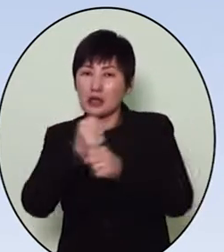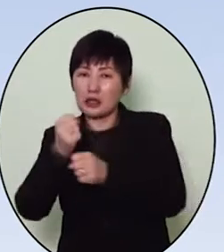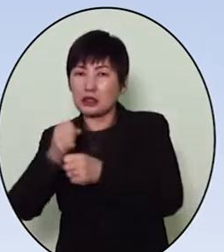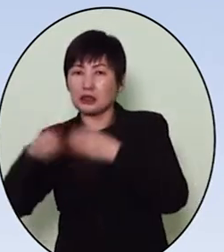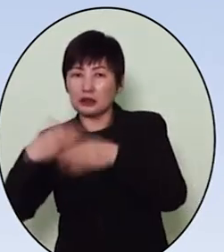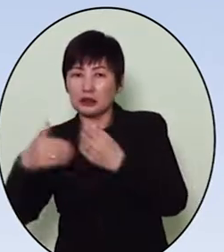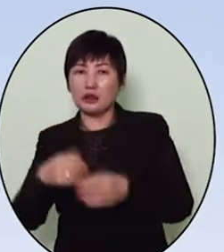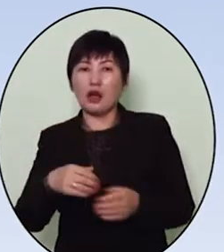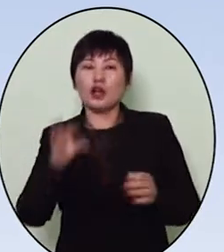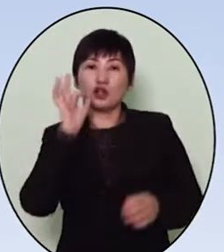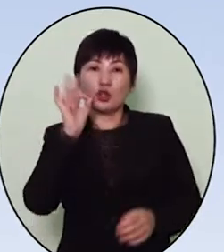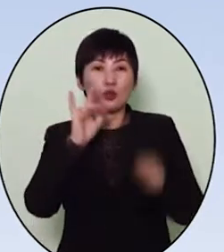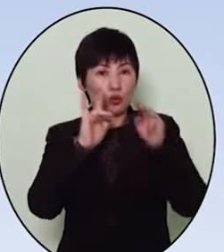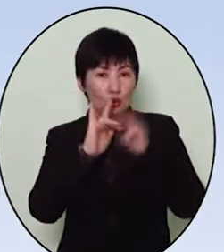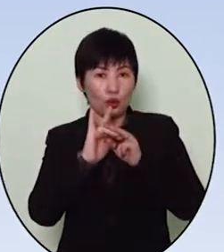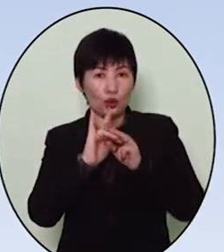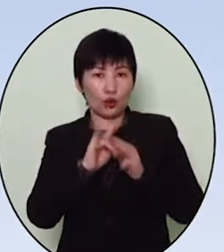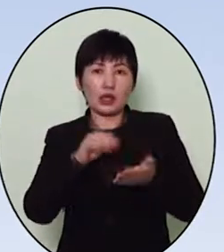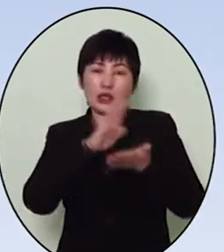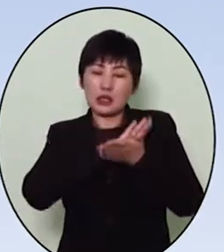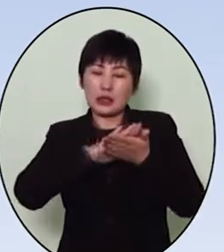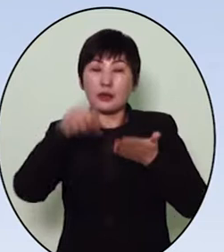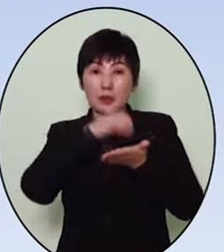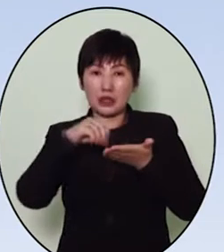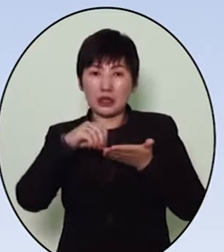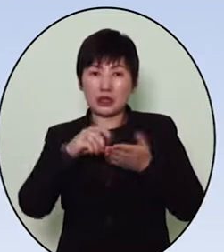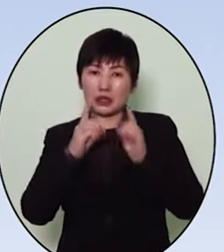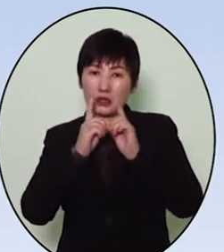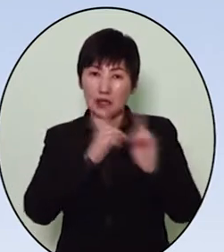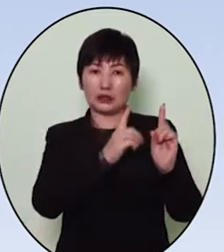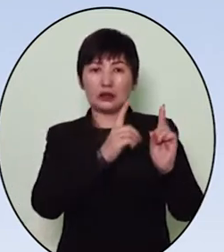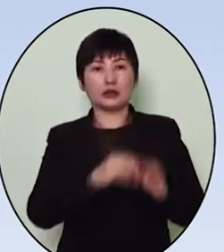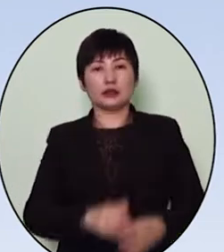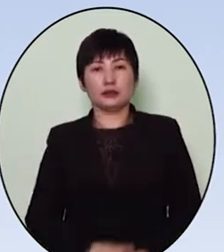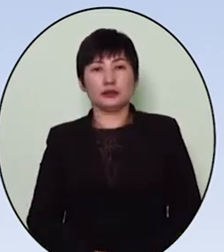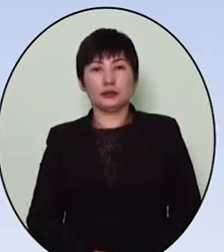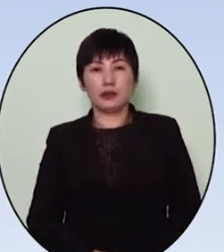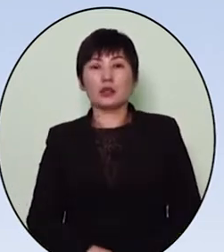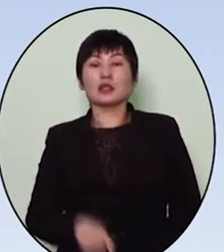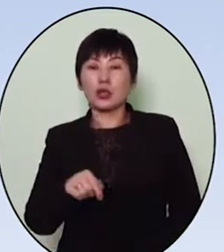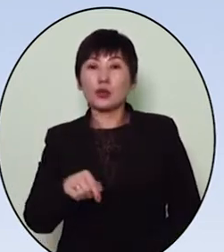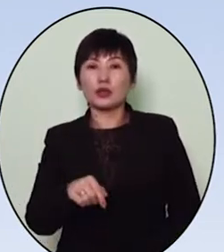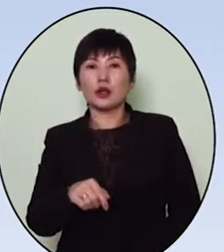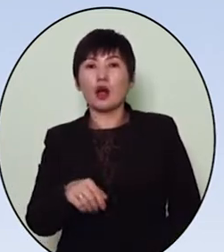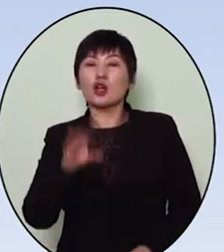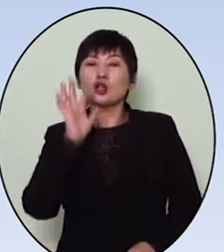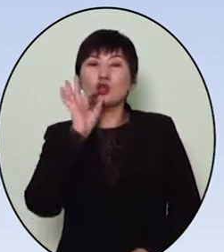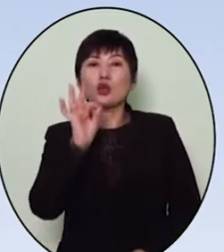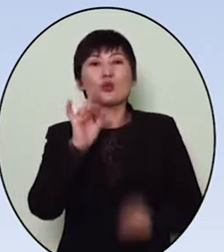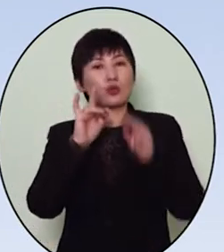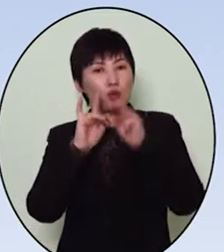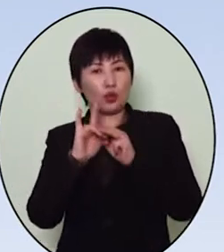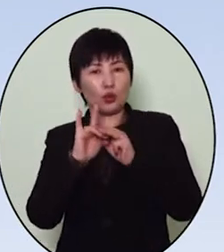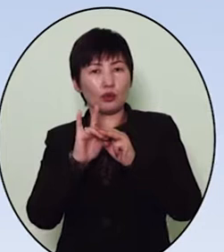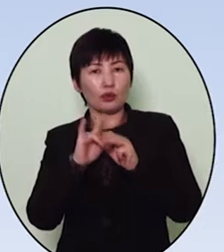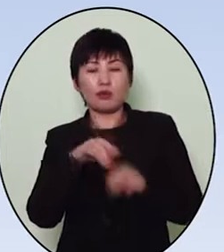ажиллах, зөв суух, цэвэр сайхан бичих гэсэн дэгийг баримталдаг. Тэгвэл зөв суух